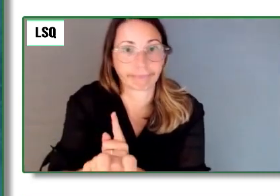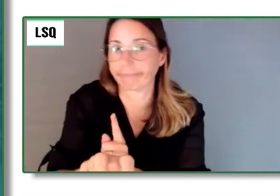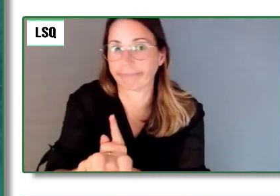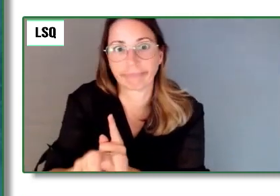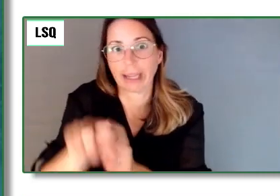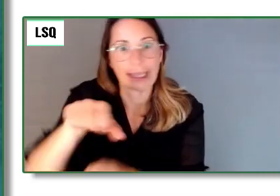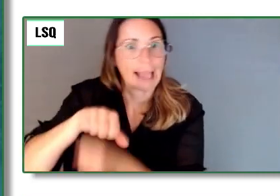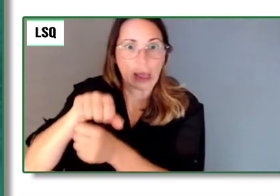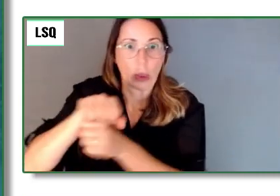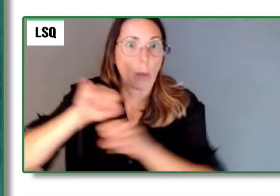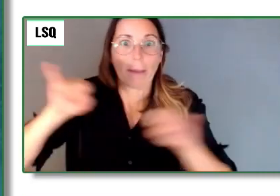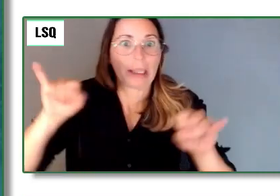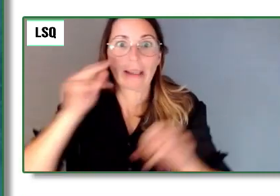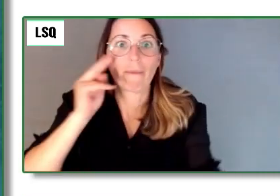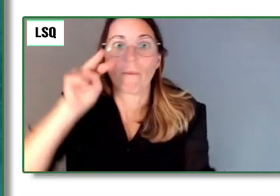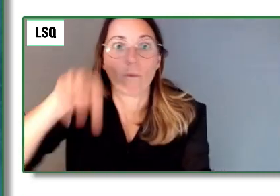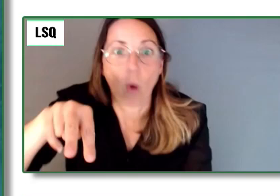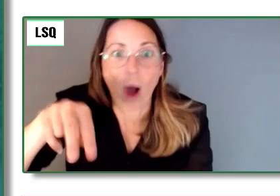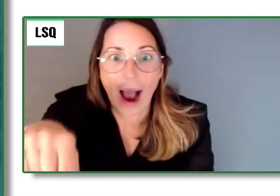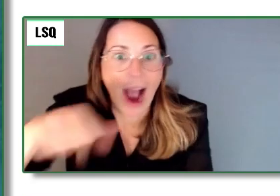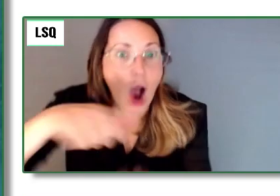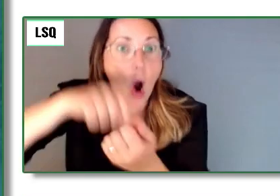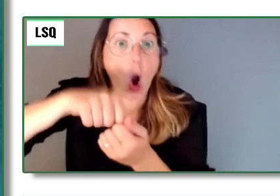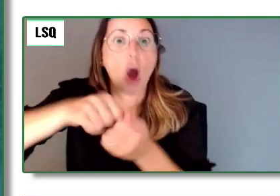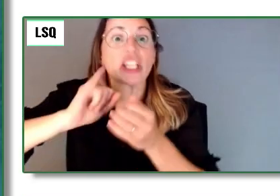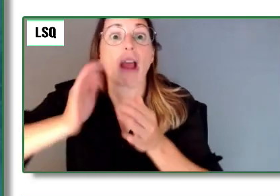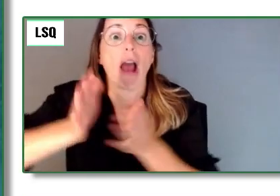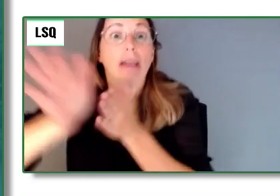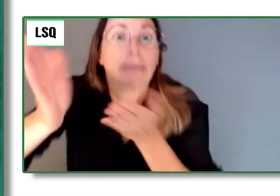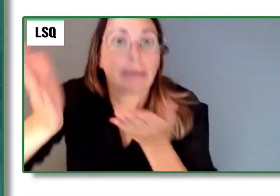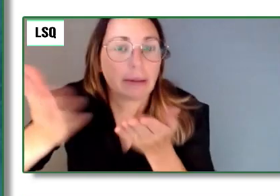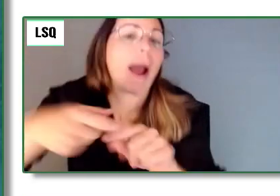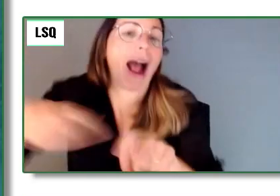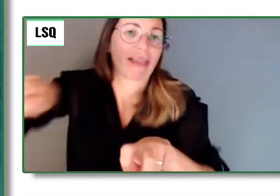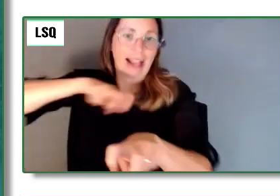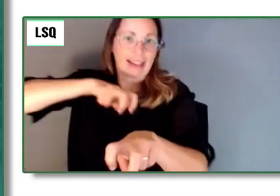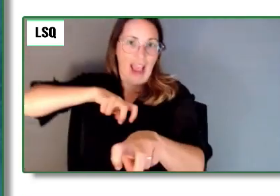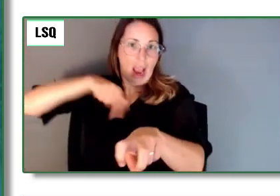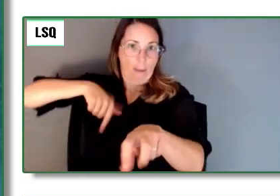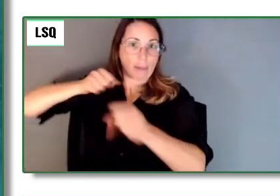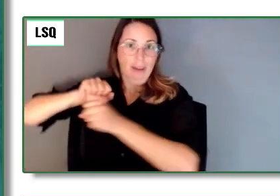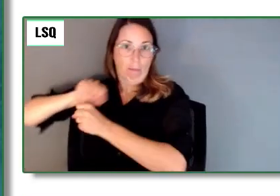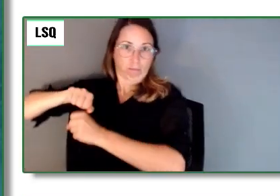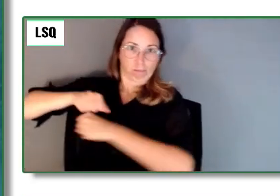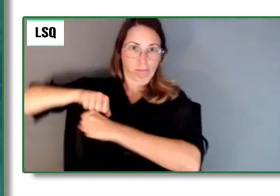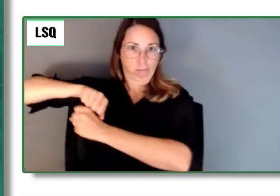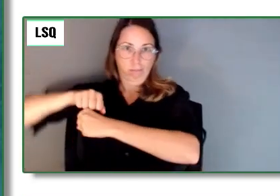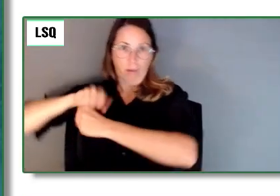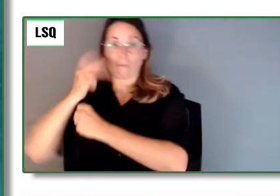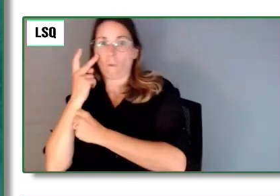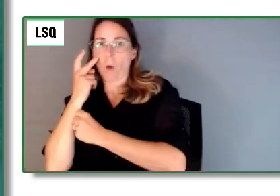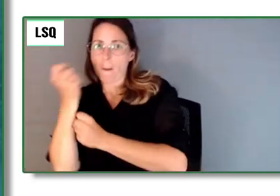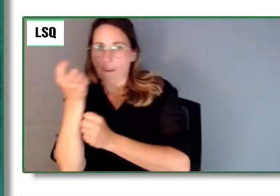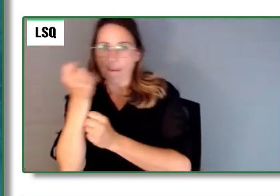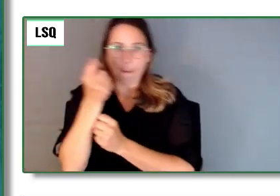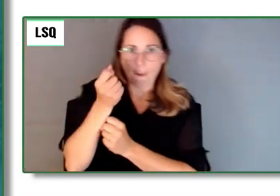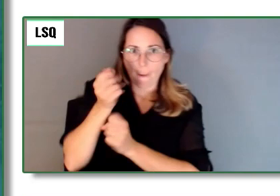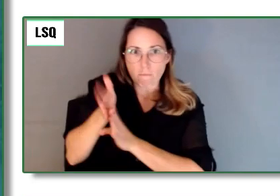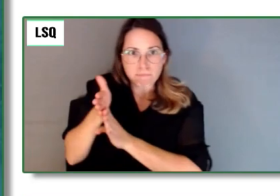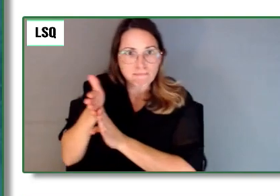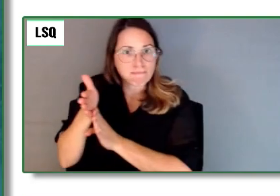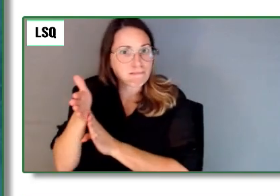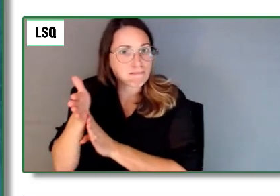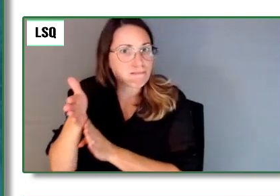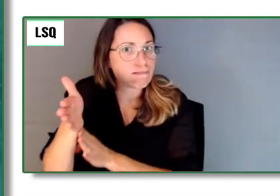et vous longer donc la rive, vous allez être peut-être la personne en avant qui va regarder s'il y a des obstacles.